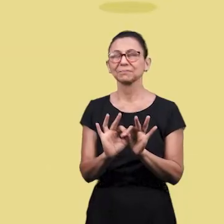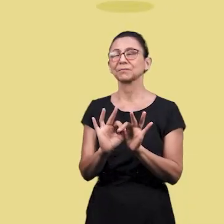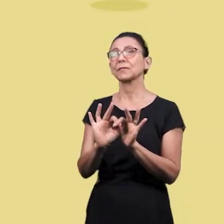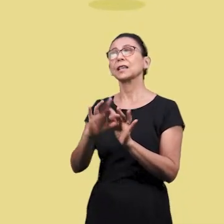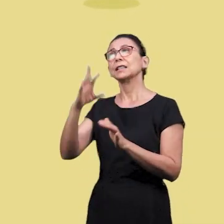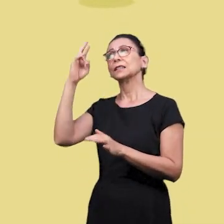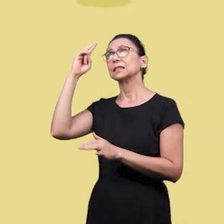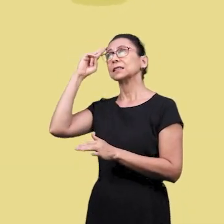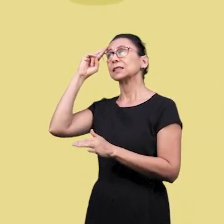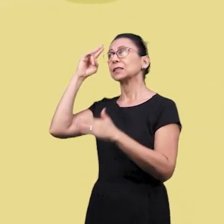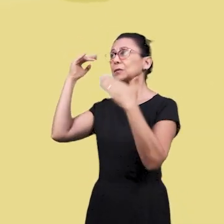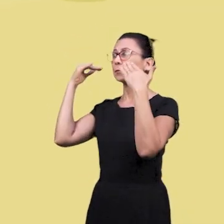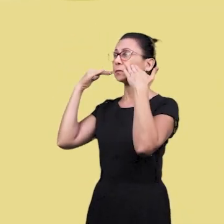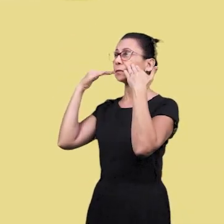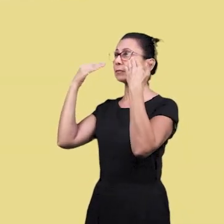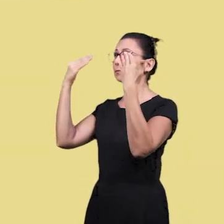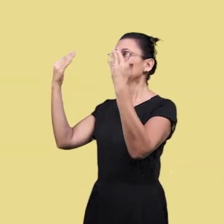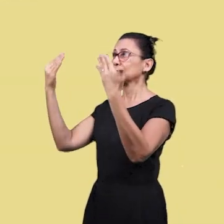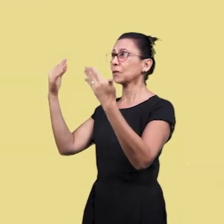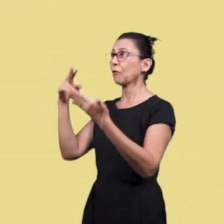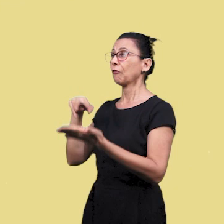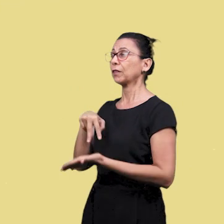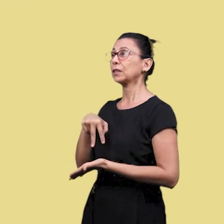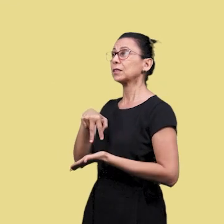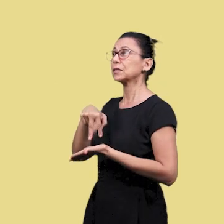Я у Тебя, Господь, прошу,